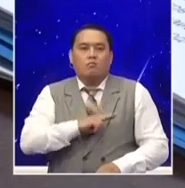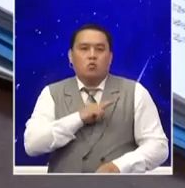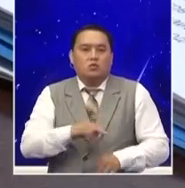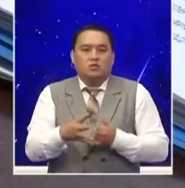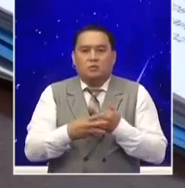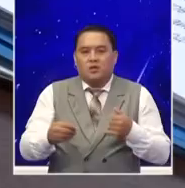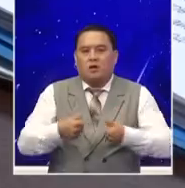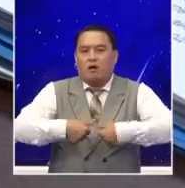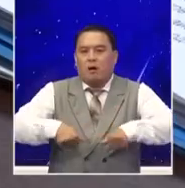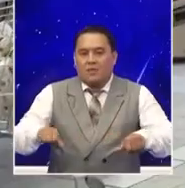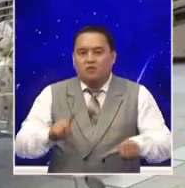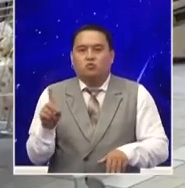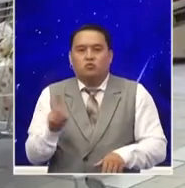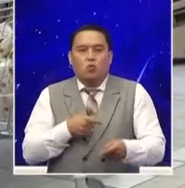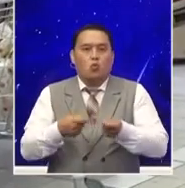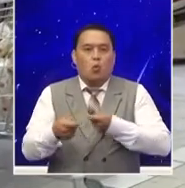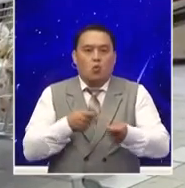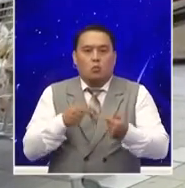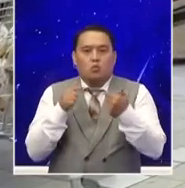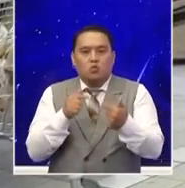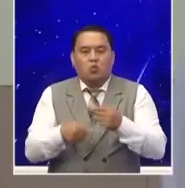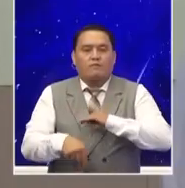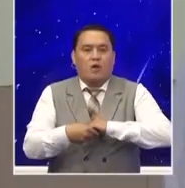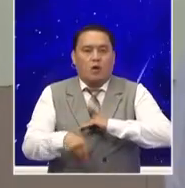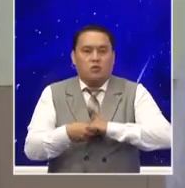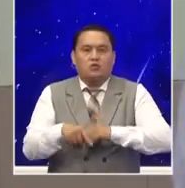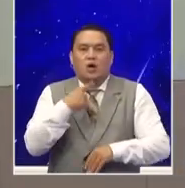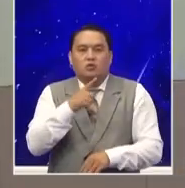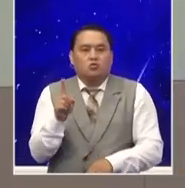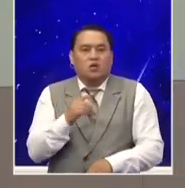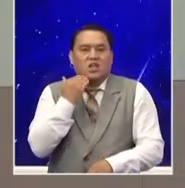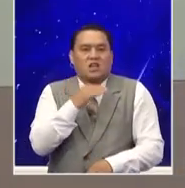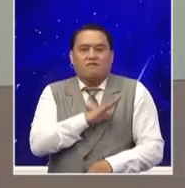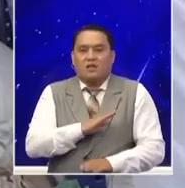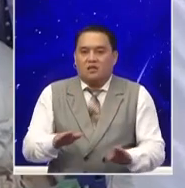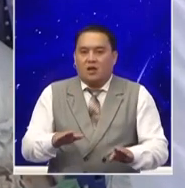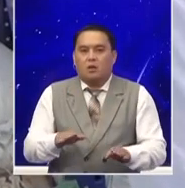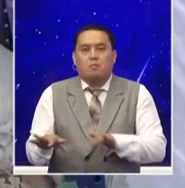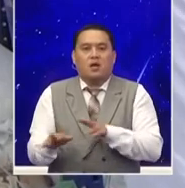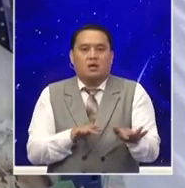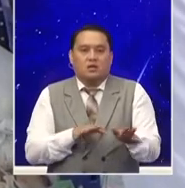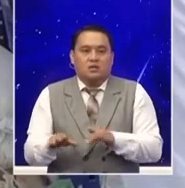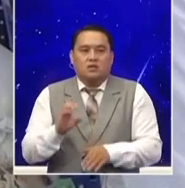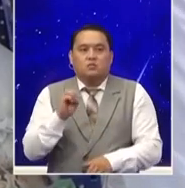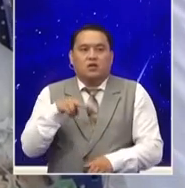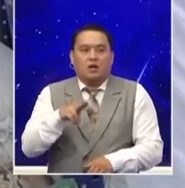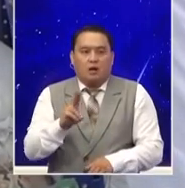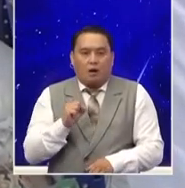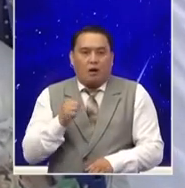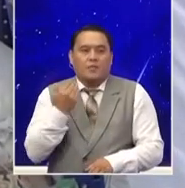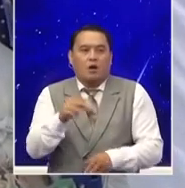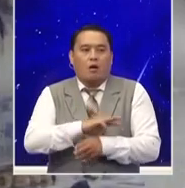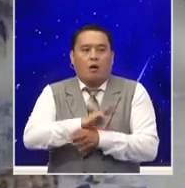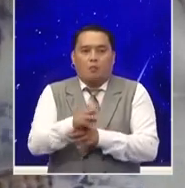земельной комиссии. Наряду с этим руководитель антикоррупционной службы подчеркнул неэффективность реализуемых мероприятий СПК ЖТСУ по